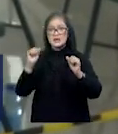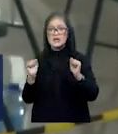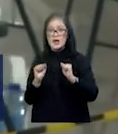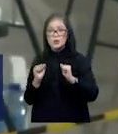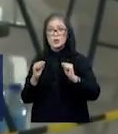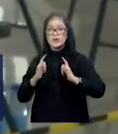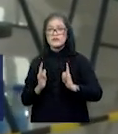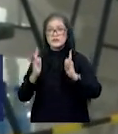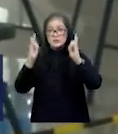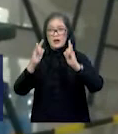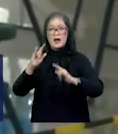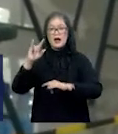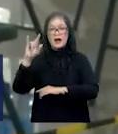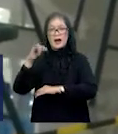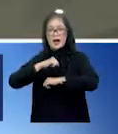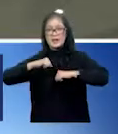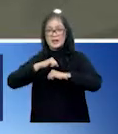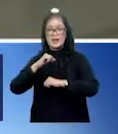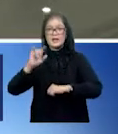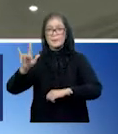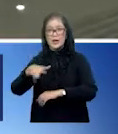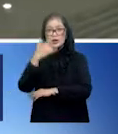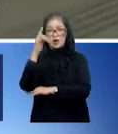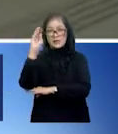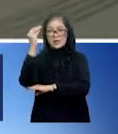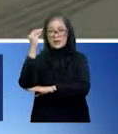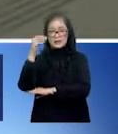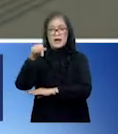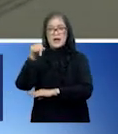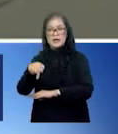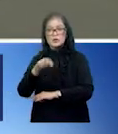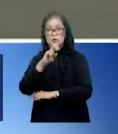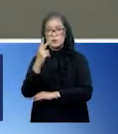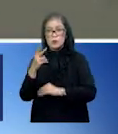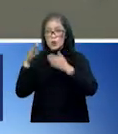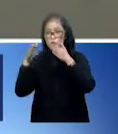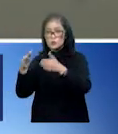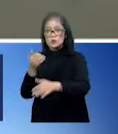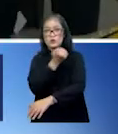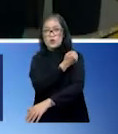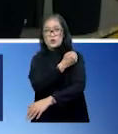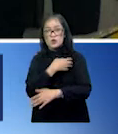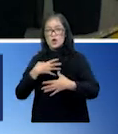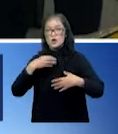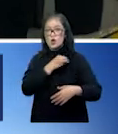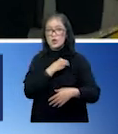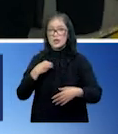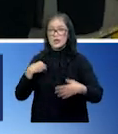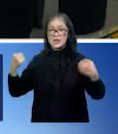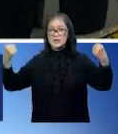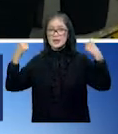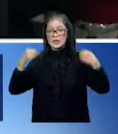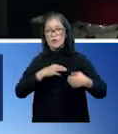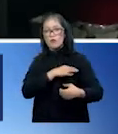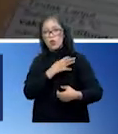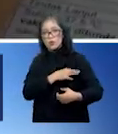Kemayoran Jakarta Pusat pada hari ini menggelar vaksinasi booster dosis kedua untuk para tenaga kesehatan dan juga relawan di sini. Dan memang Wisma